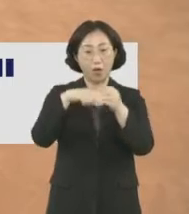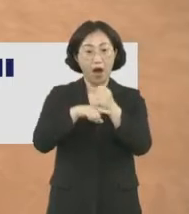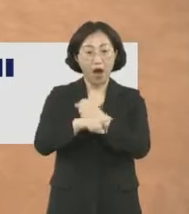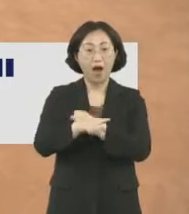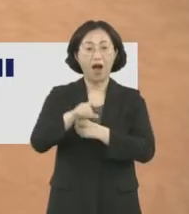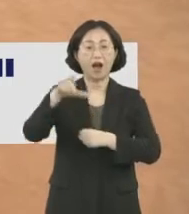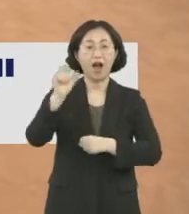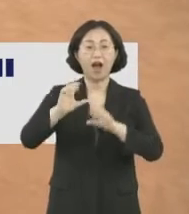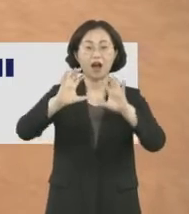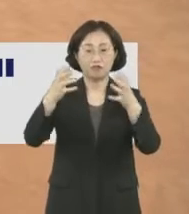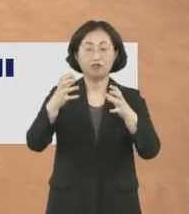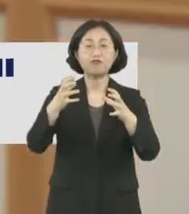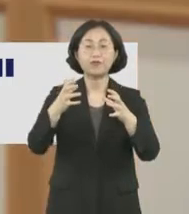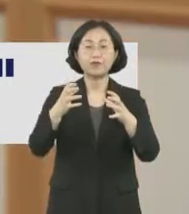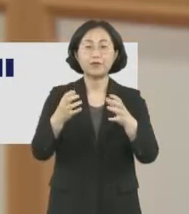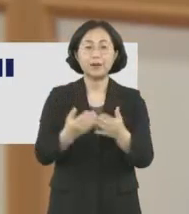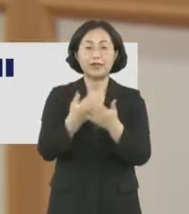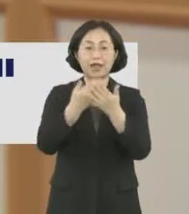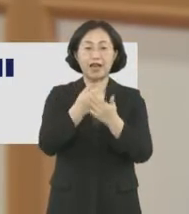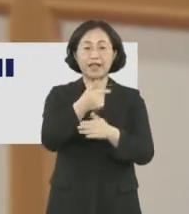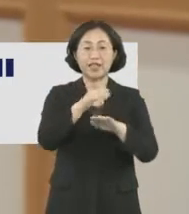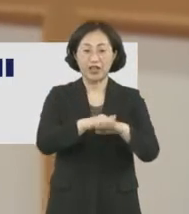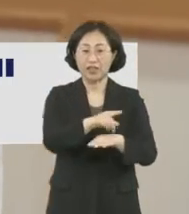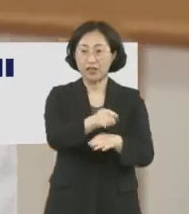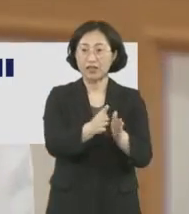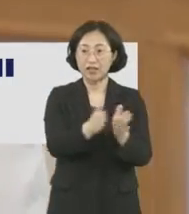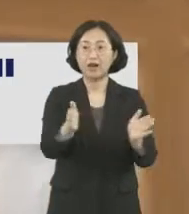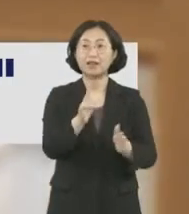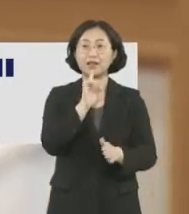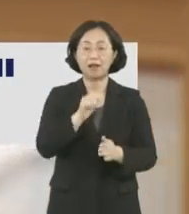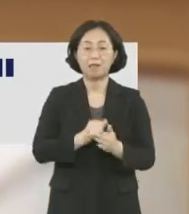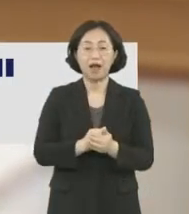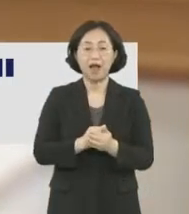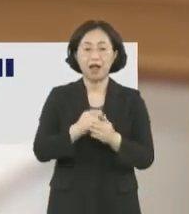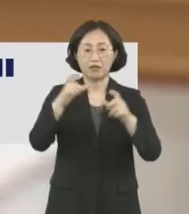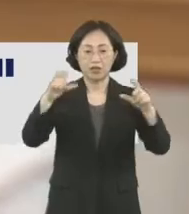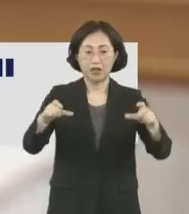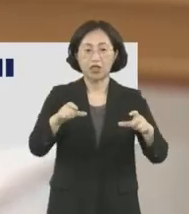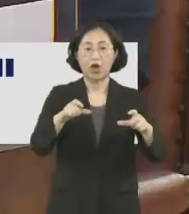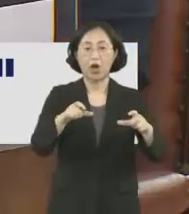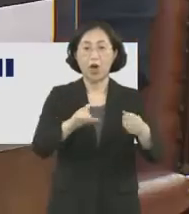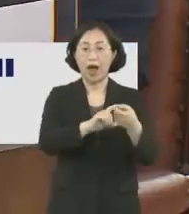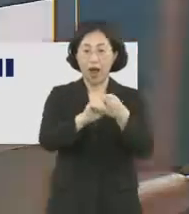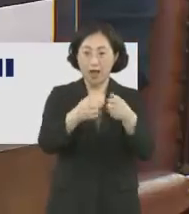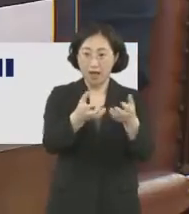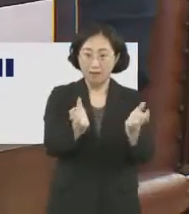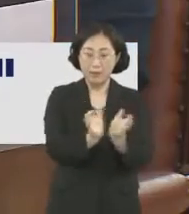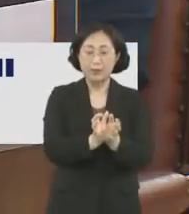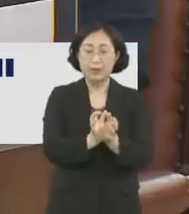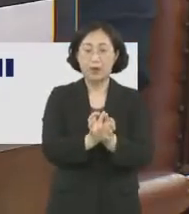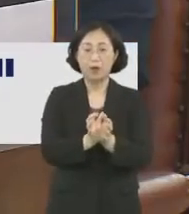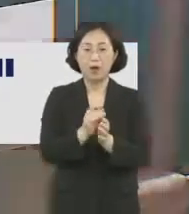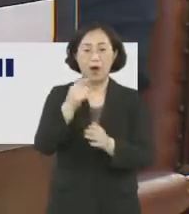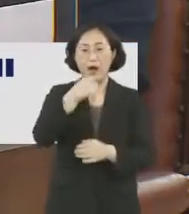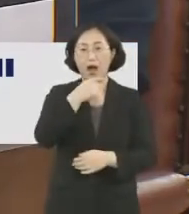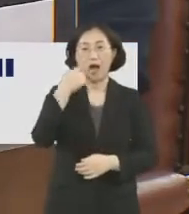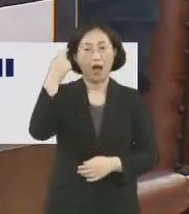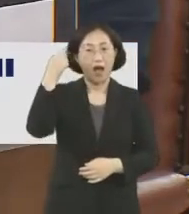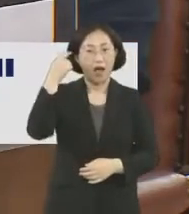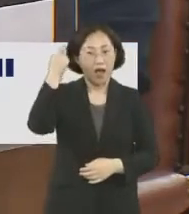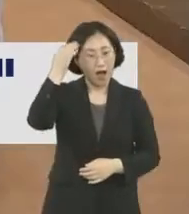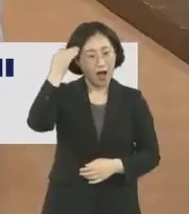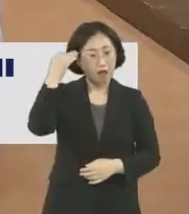길 역시 대전에서 시작된다 믿고 충남은 충청권 광역 경제권 합의 추진으로 한중의 글로벌